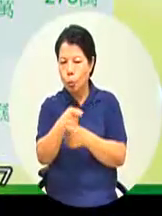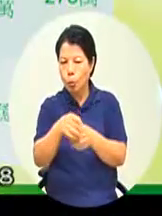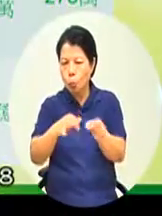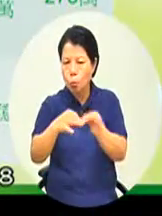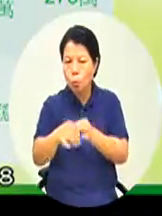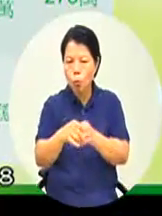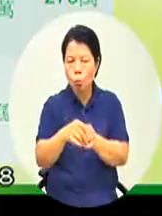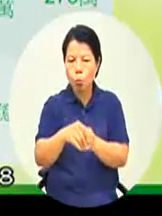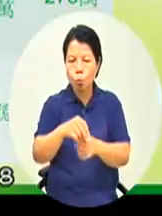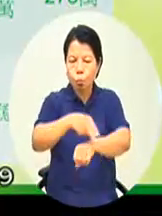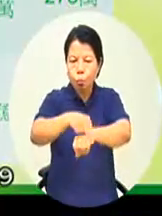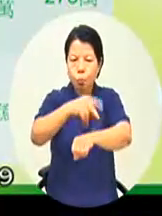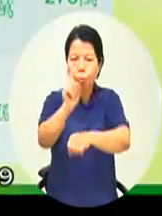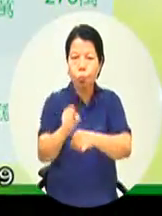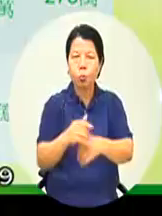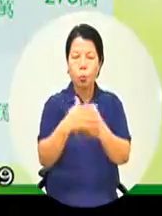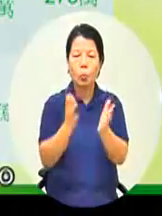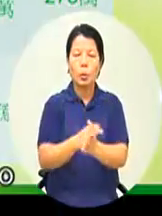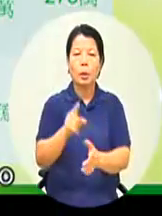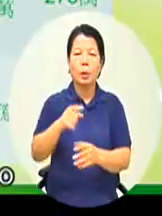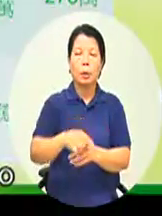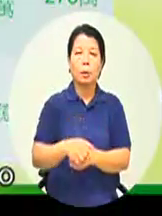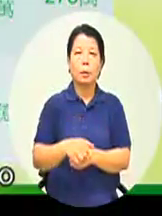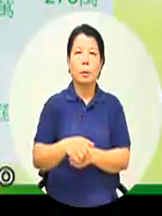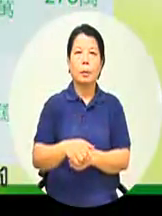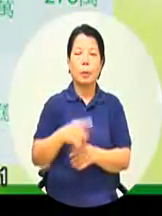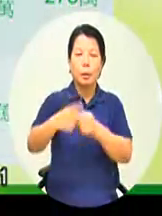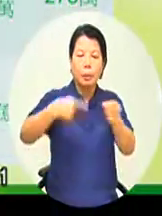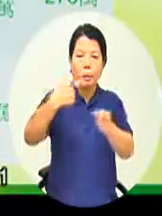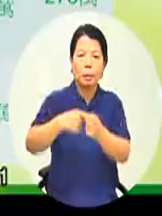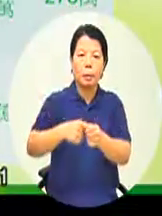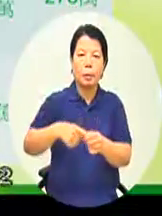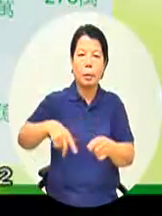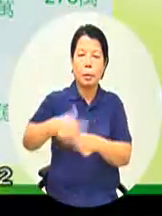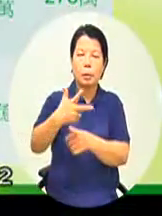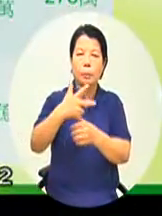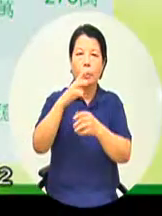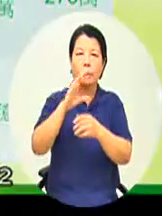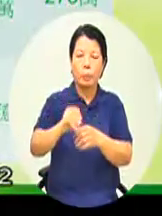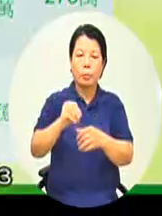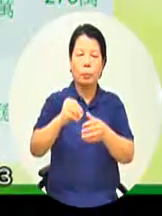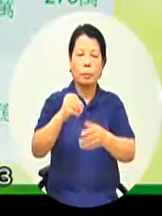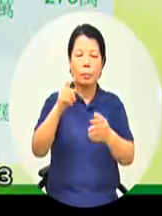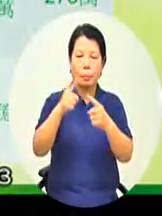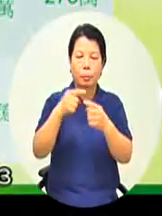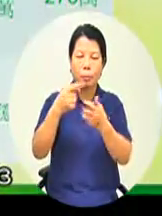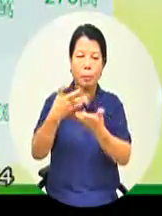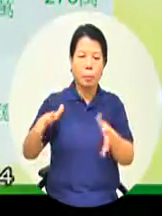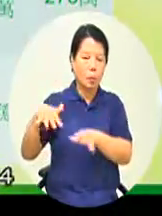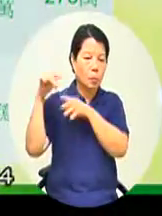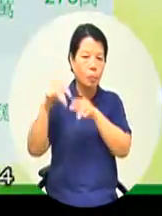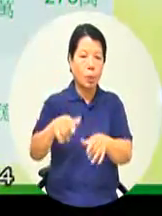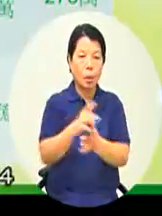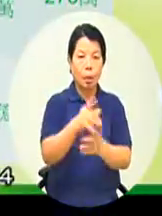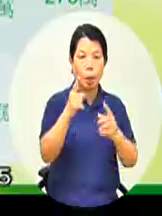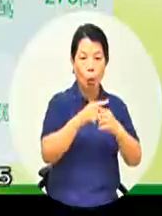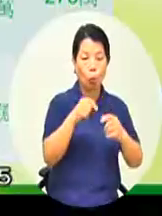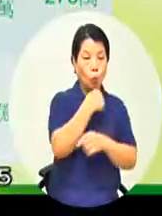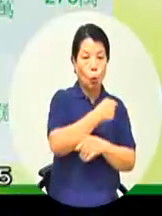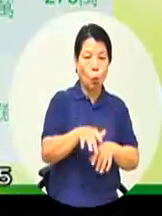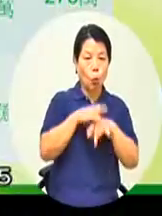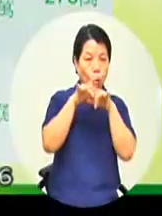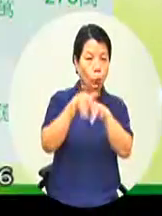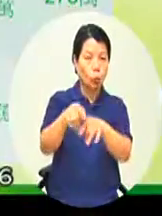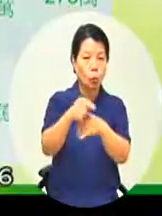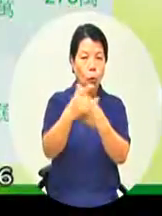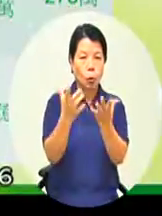单有795万的游客。我看咱台湾去哦，大官细官啦，咱是要买阁无像